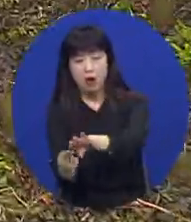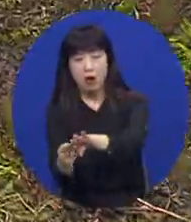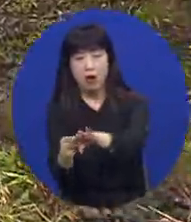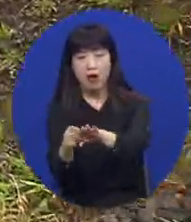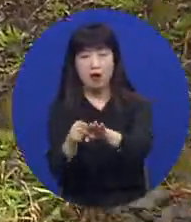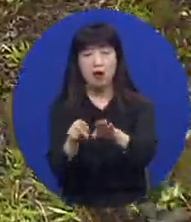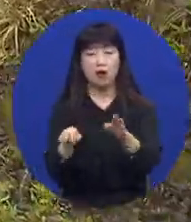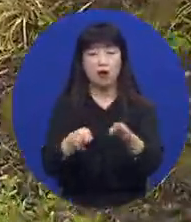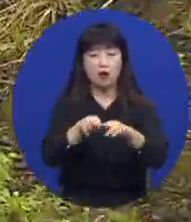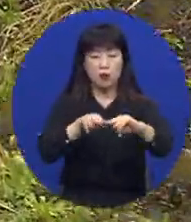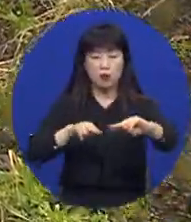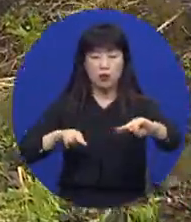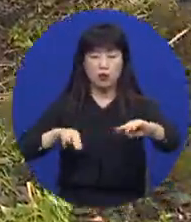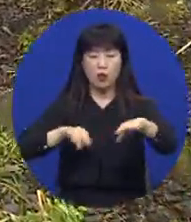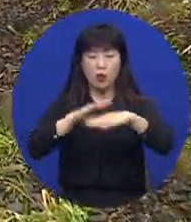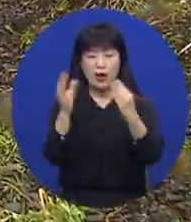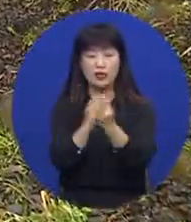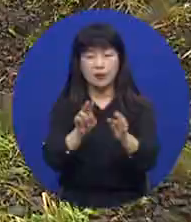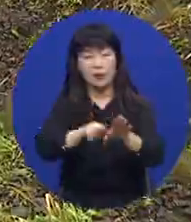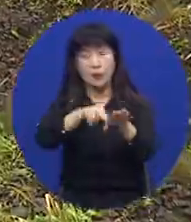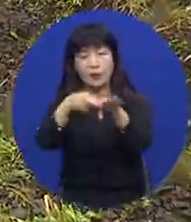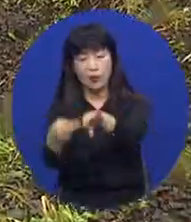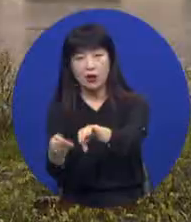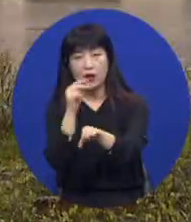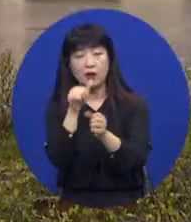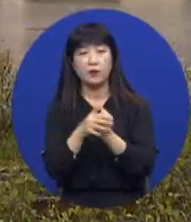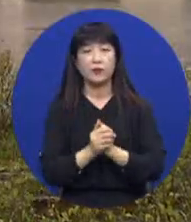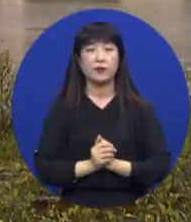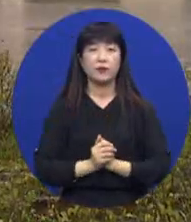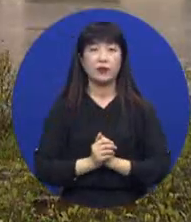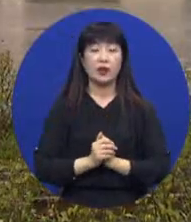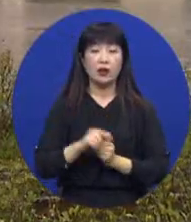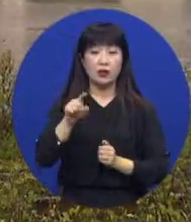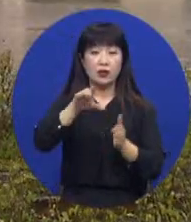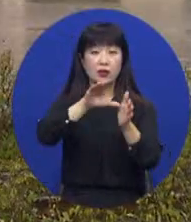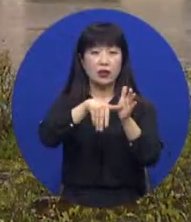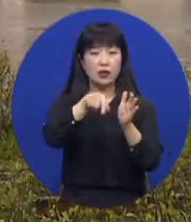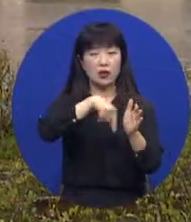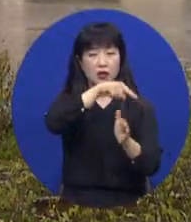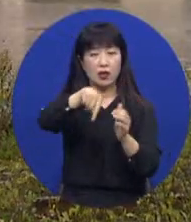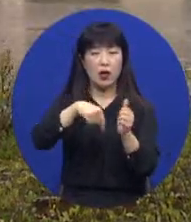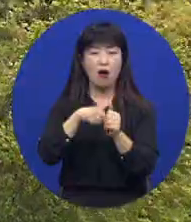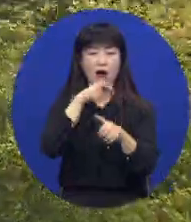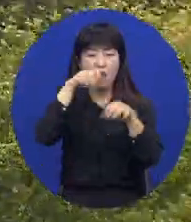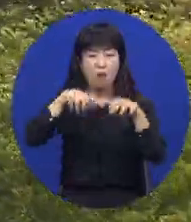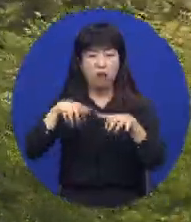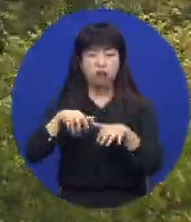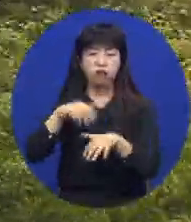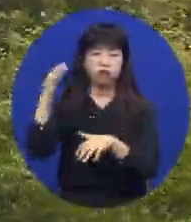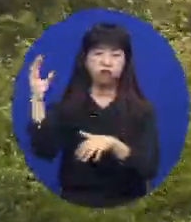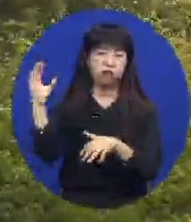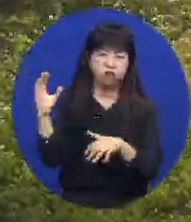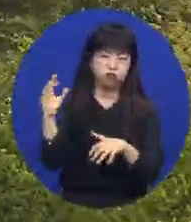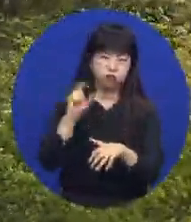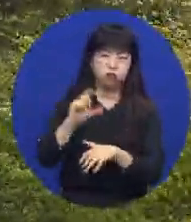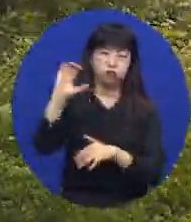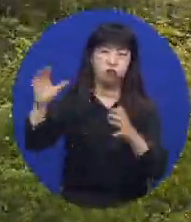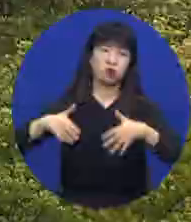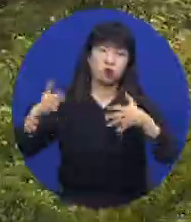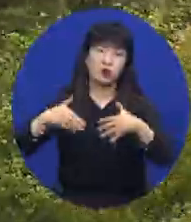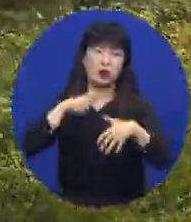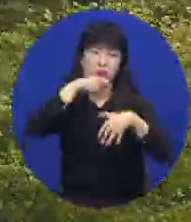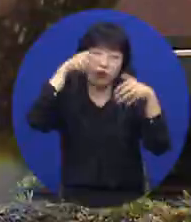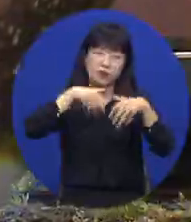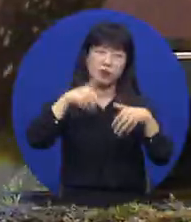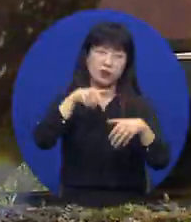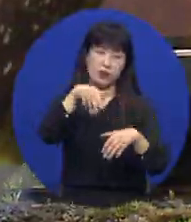가운데 있는 2량이 언덕 아래로 완전히 전도됐습니다. 당시 사고 지역에는 호우와 강풍특보가 내려져 강한 바람이 불고 비가